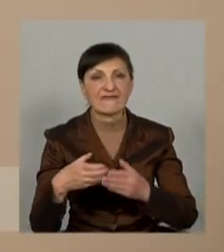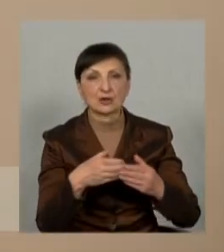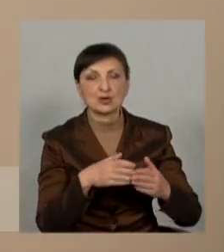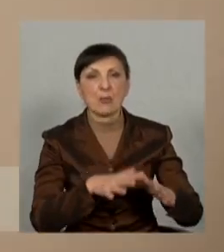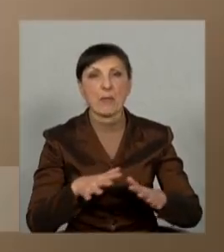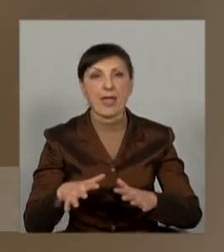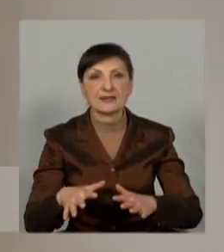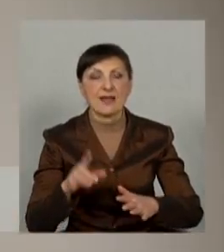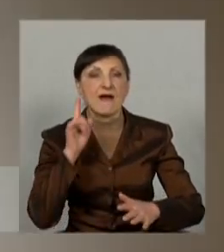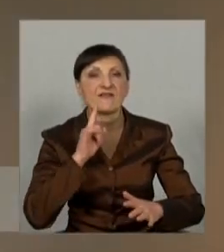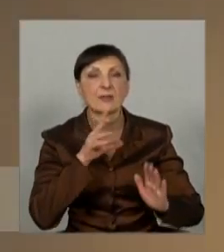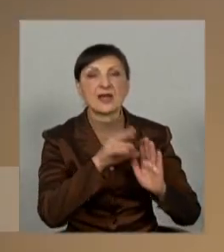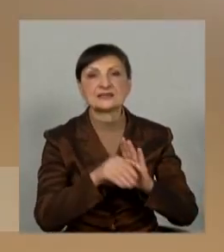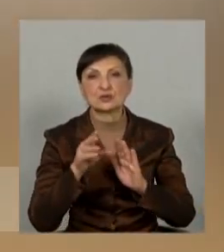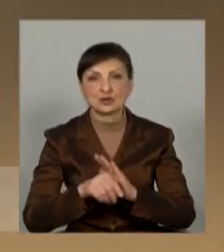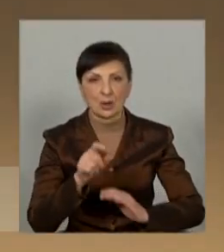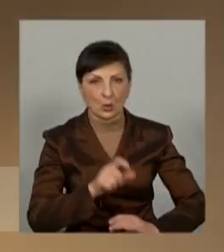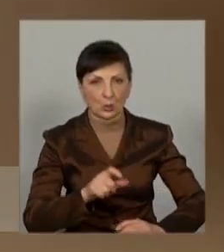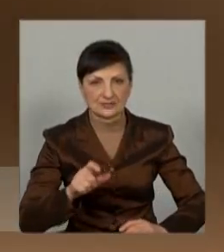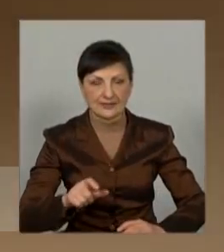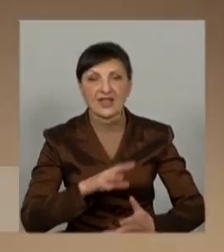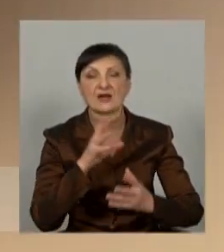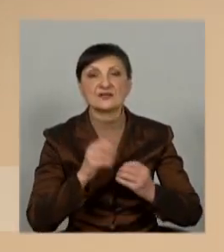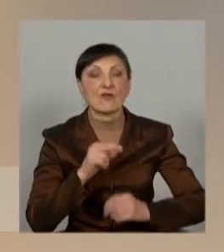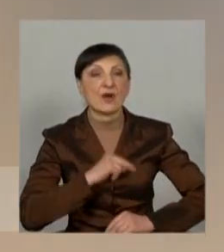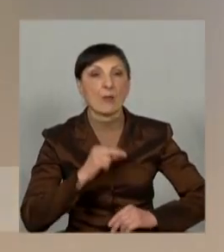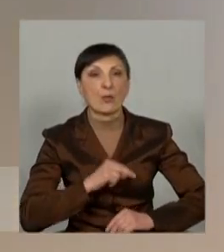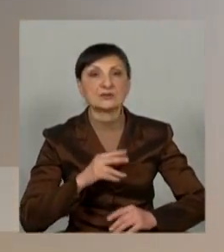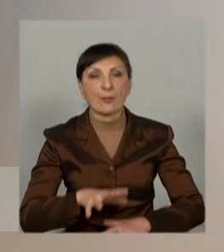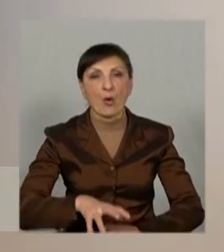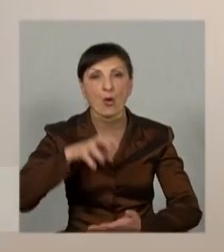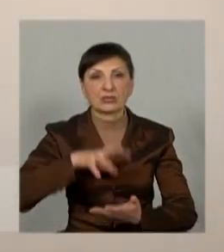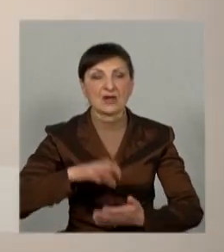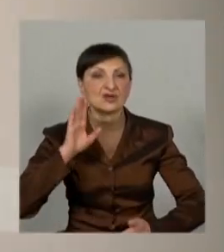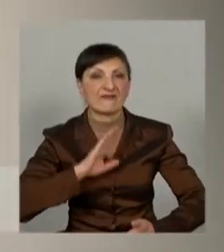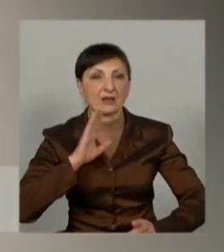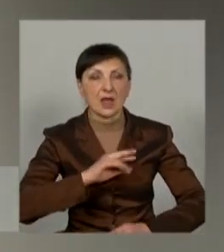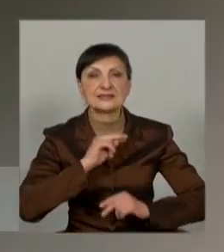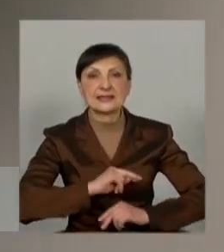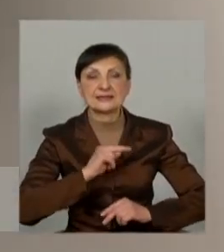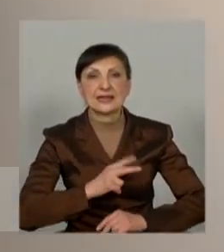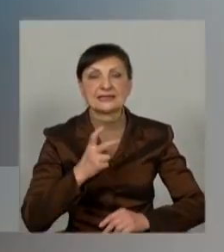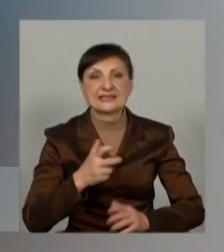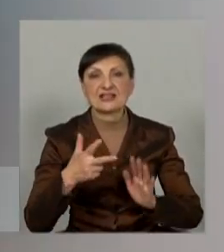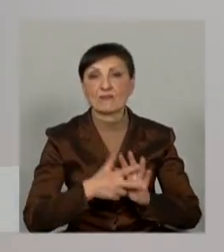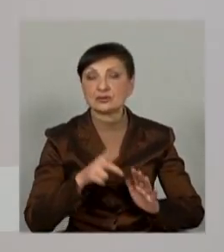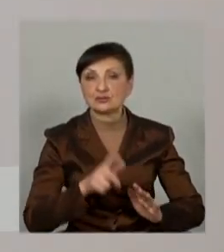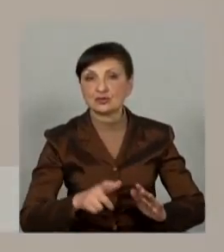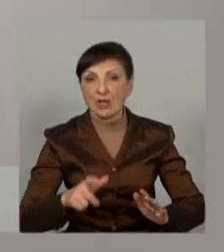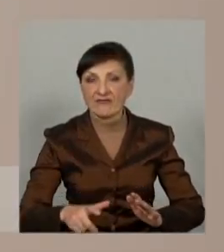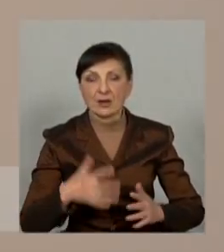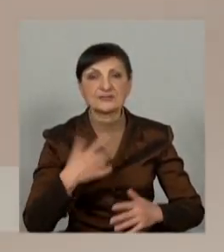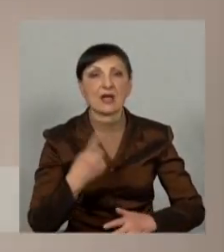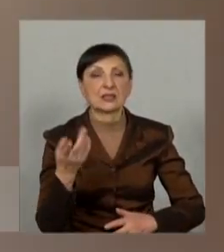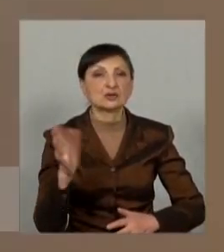эвакуационных пункта для временного размещения жителей. Всего в работе по откачке дождевой воды задействовано 308 человек, 51